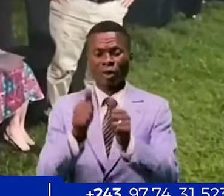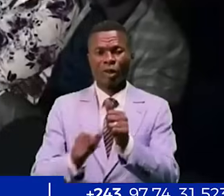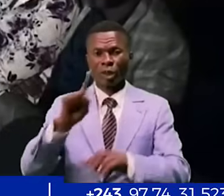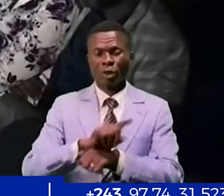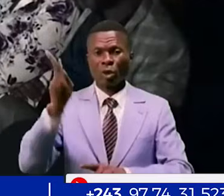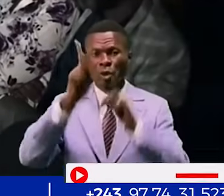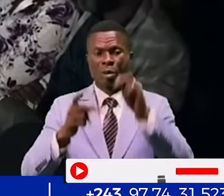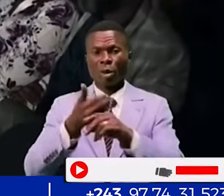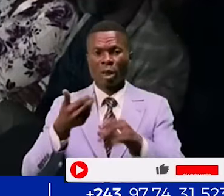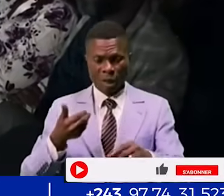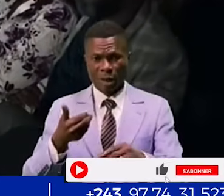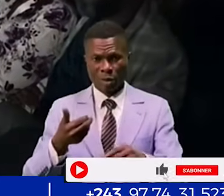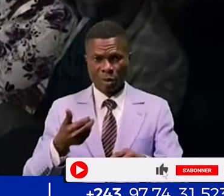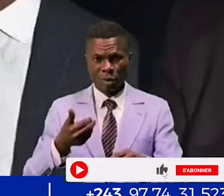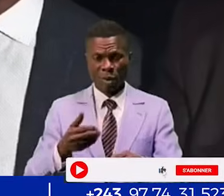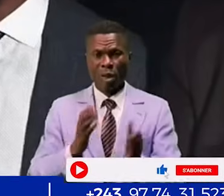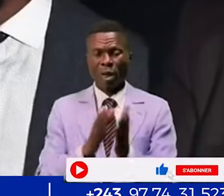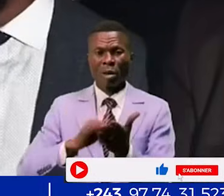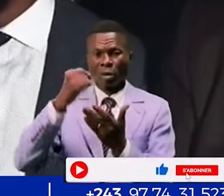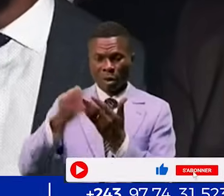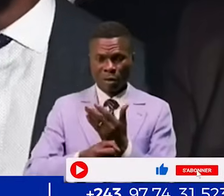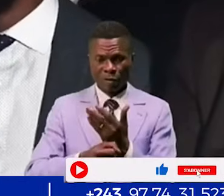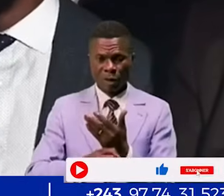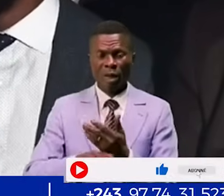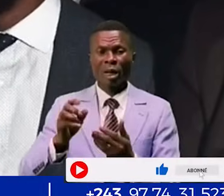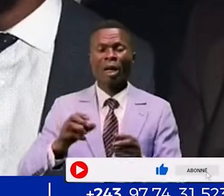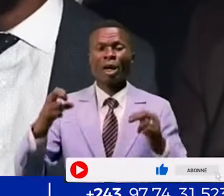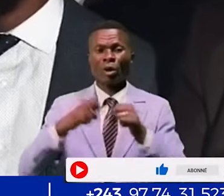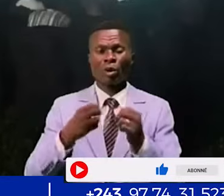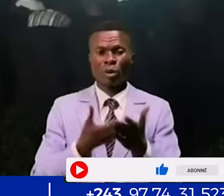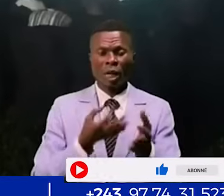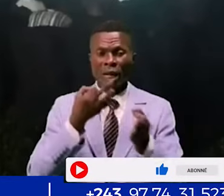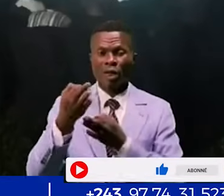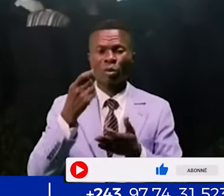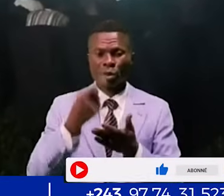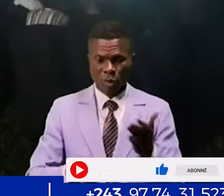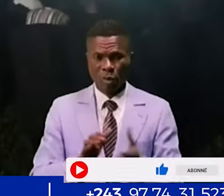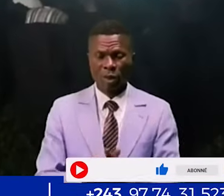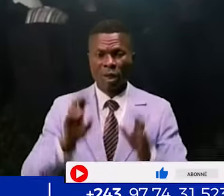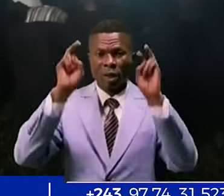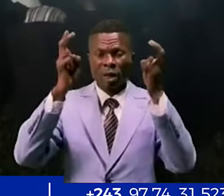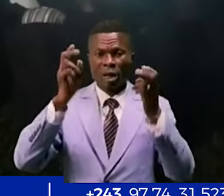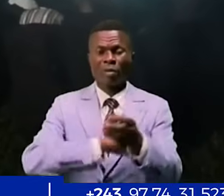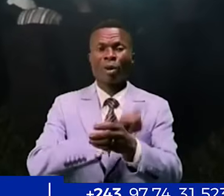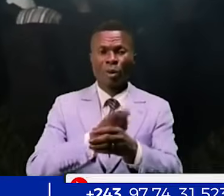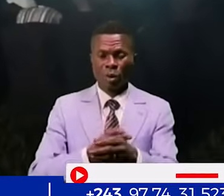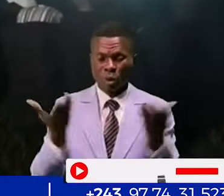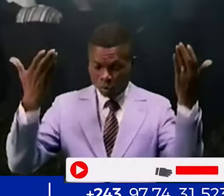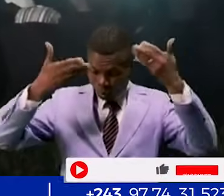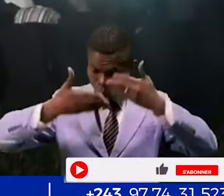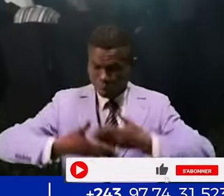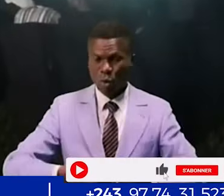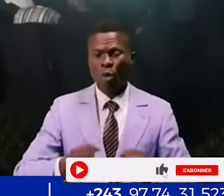populations avant et après les projets Virunga Énergie. Il raconte comment la ville de Goma est plongée